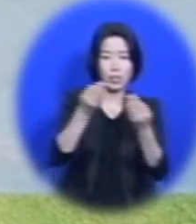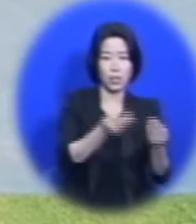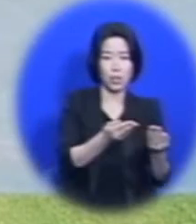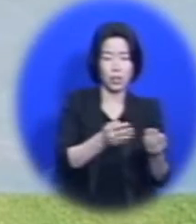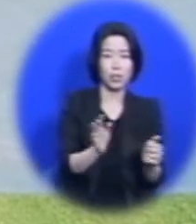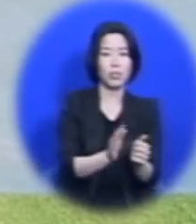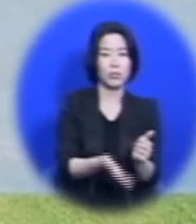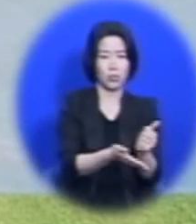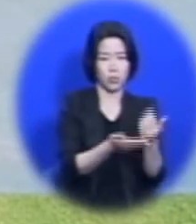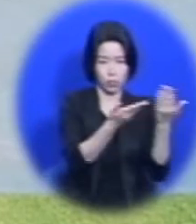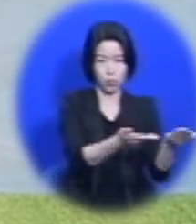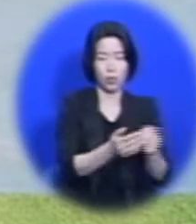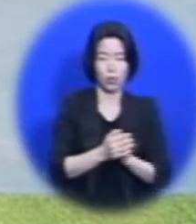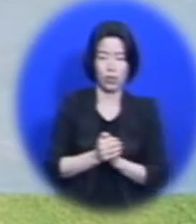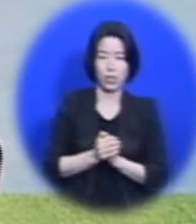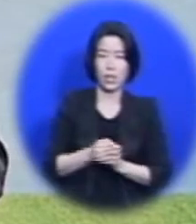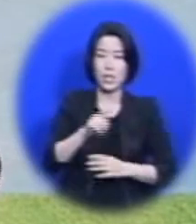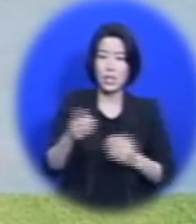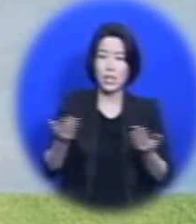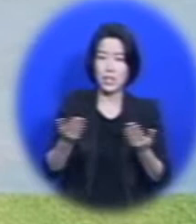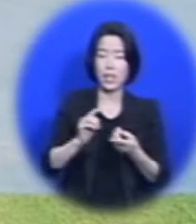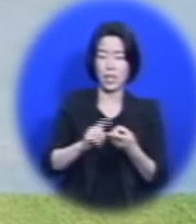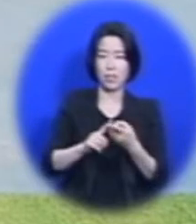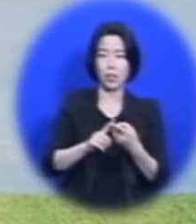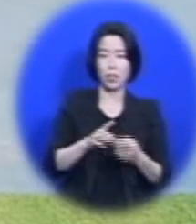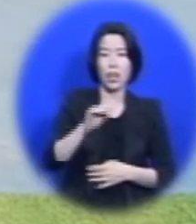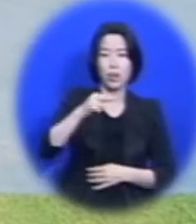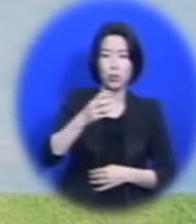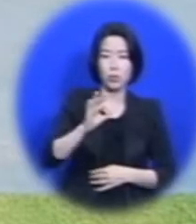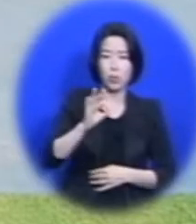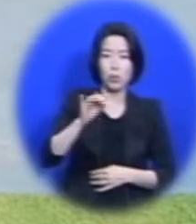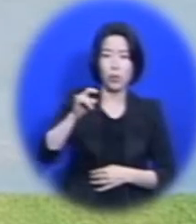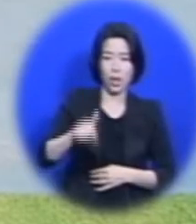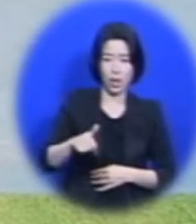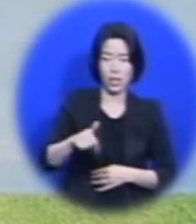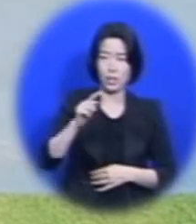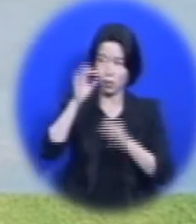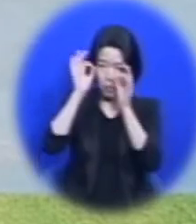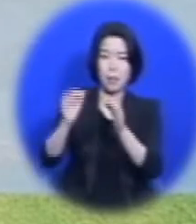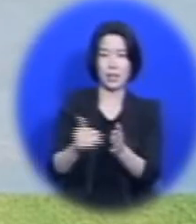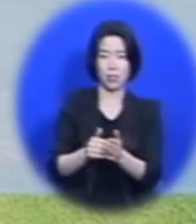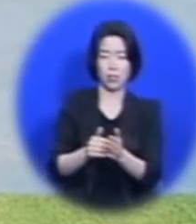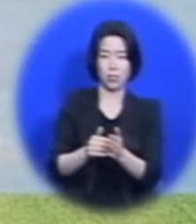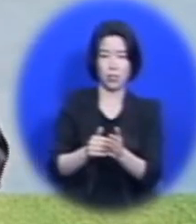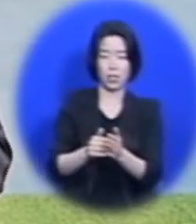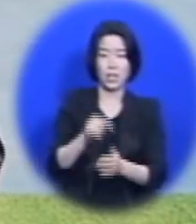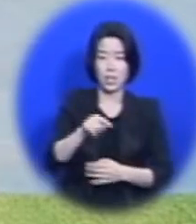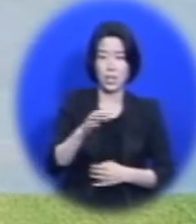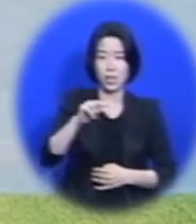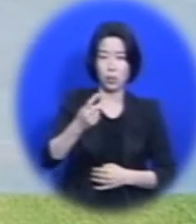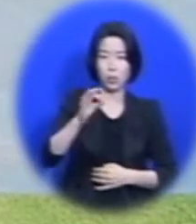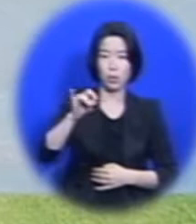대접을 합니다. 그런데 이 일을 이 에돔 사람 도액이라고 하는 사람이 본 거예요. 그리고 이